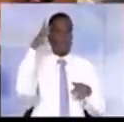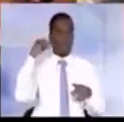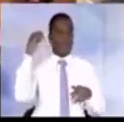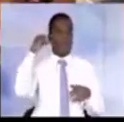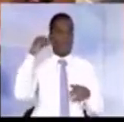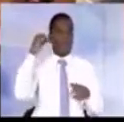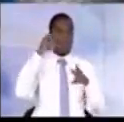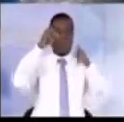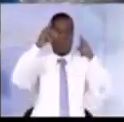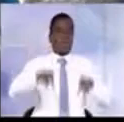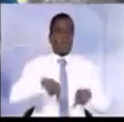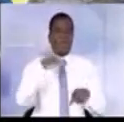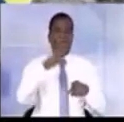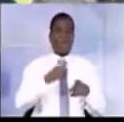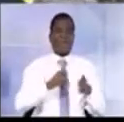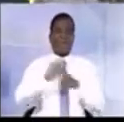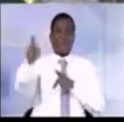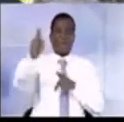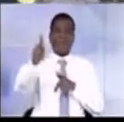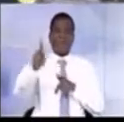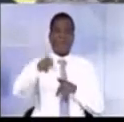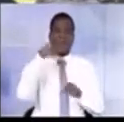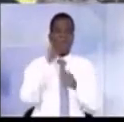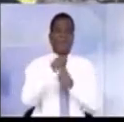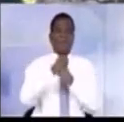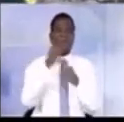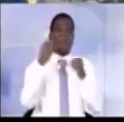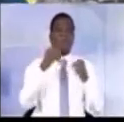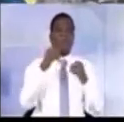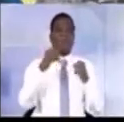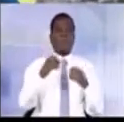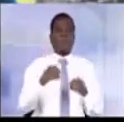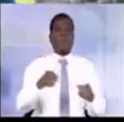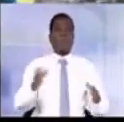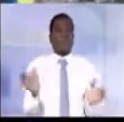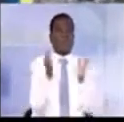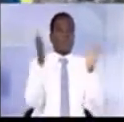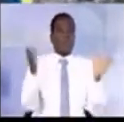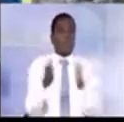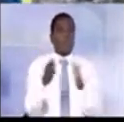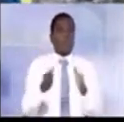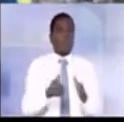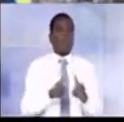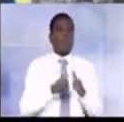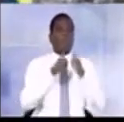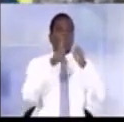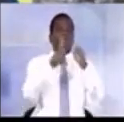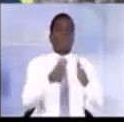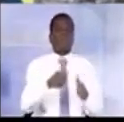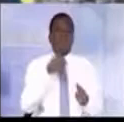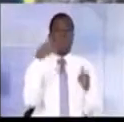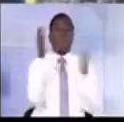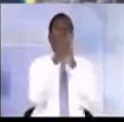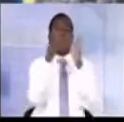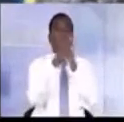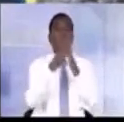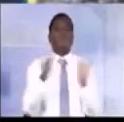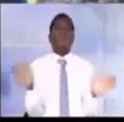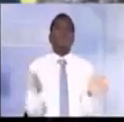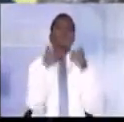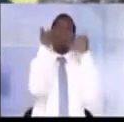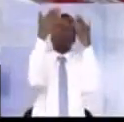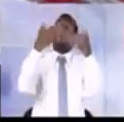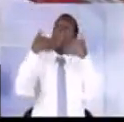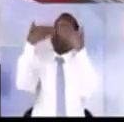c'est un personnel qui est très professionnel qui travaille avec beaucoup d'abnégation du don de soi et je ne peux que les féliciter les encourager